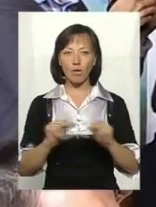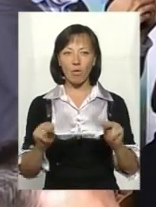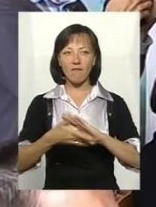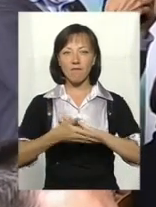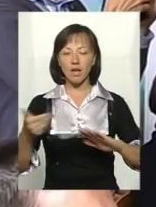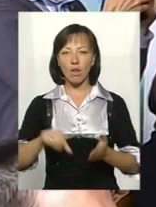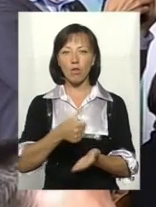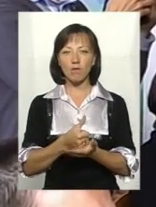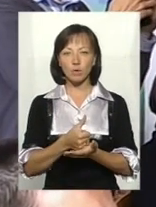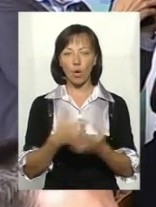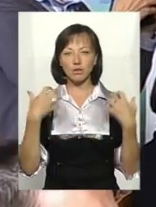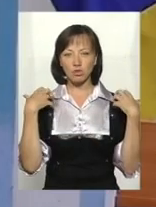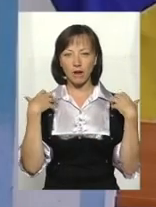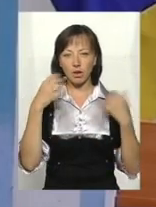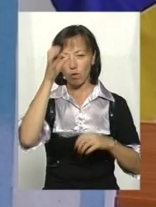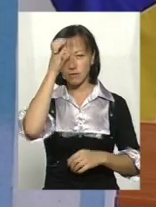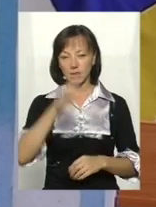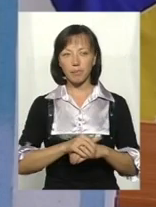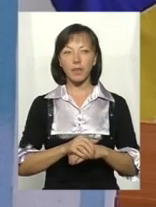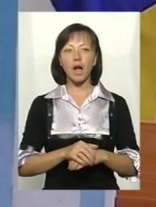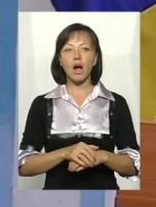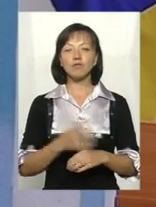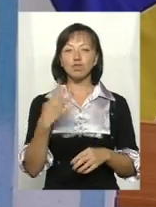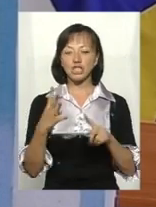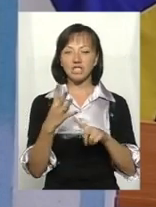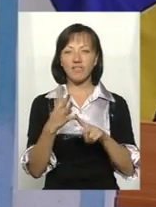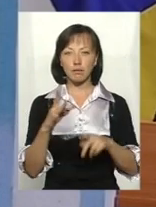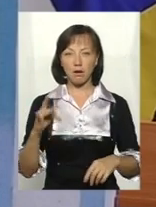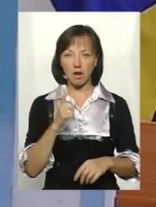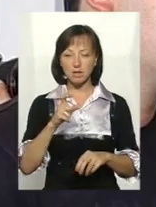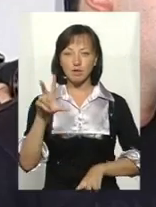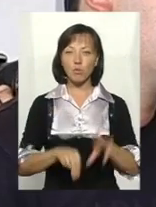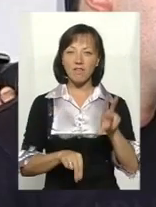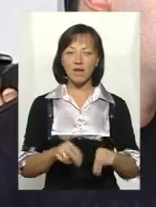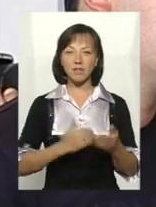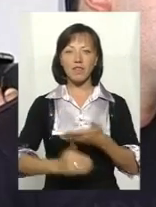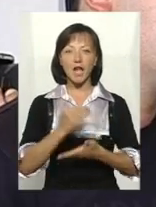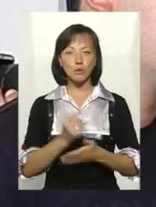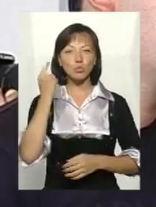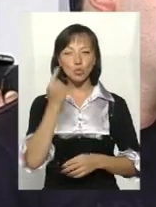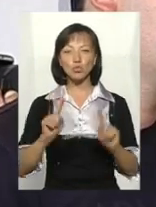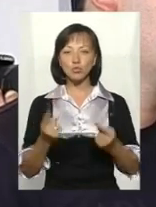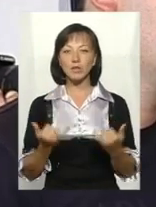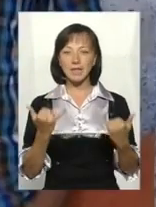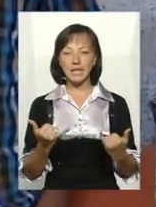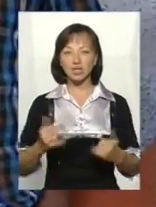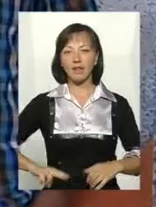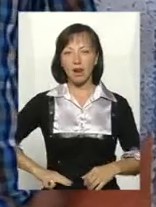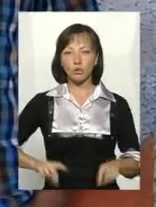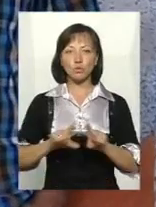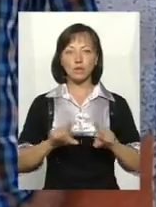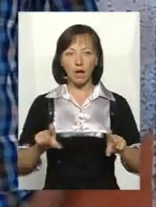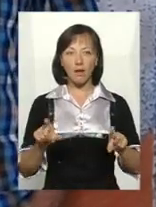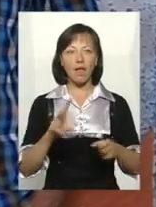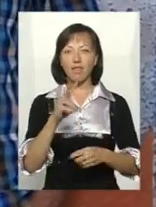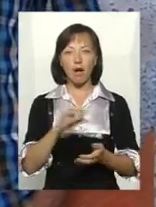викликали головного освітянина Хмельницького. До слова, вже вчетверте. Сподіваються нарешті почути, чому нинішньому керівникові закладу